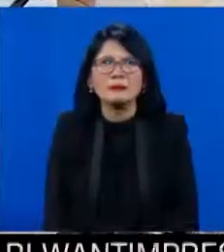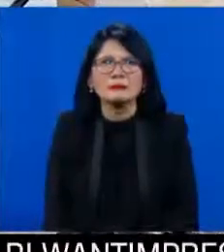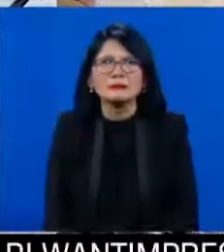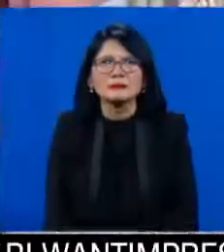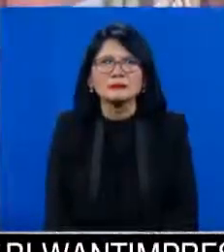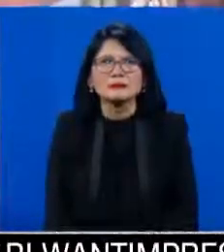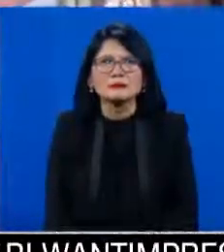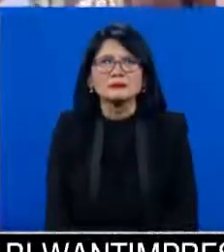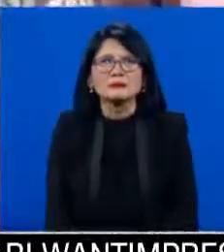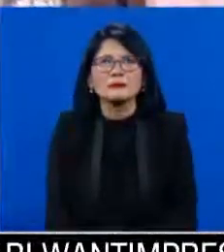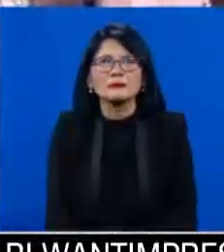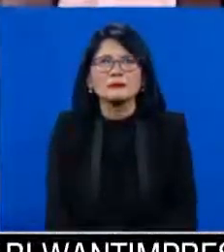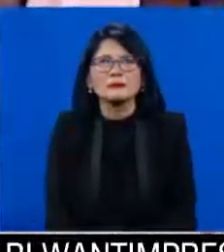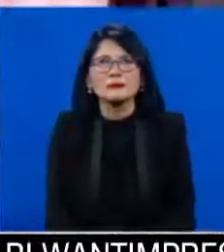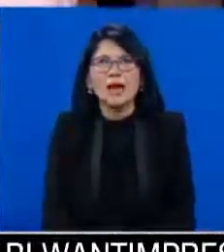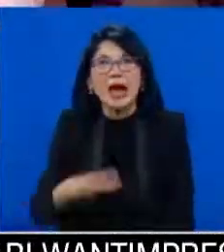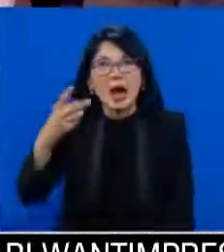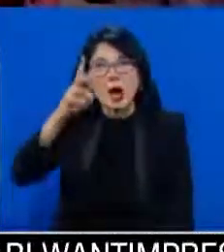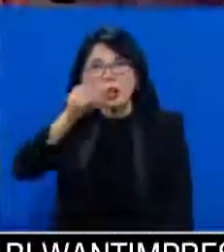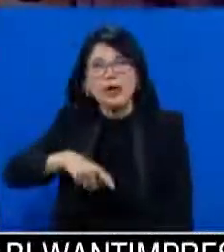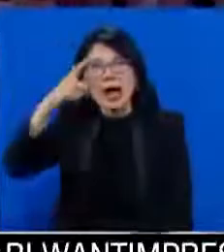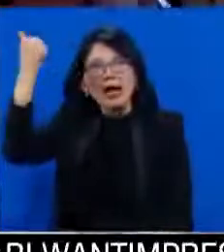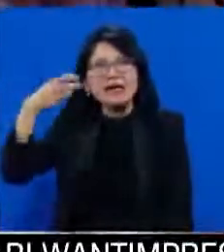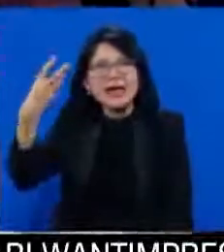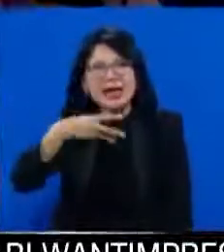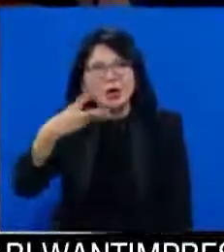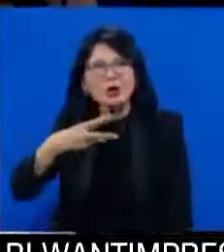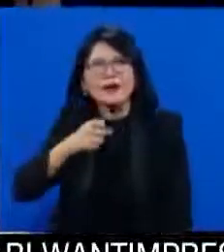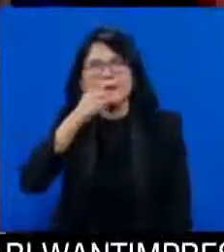Sementara itu, pengamat ekonomi Indef Afiliani mengungkapkan,